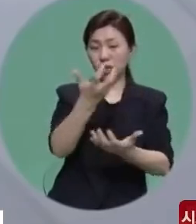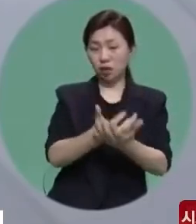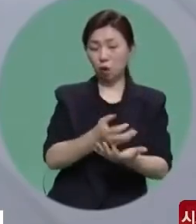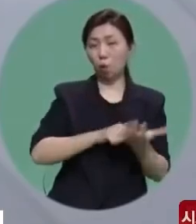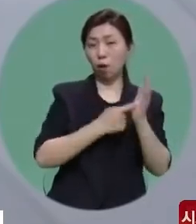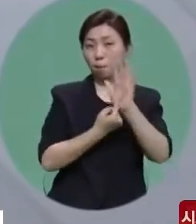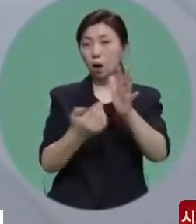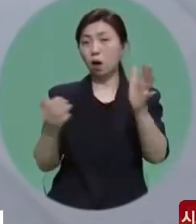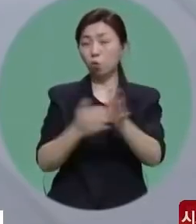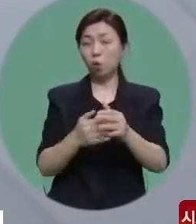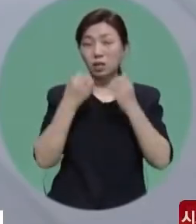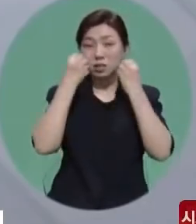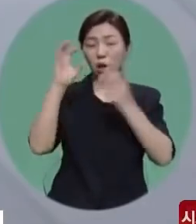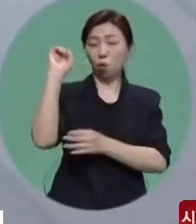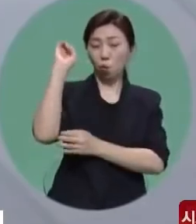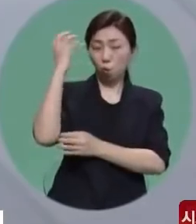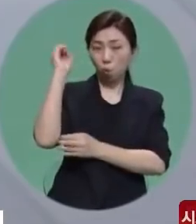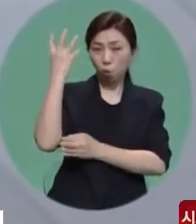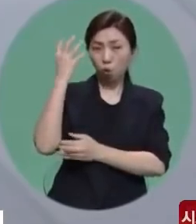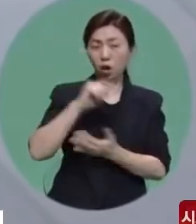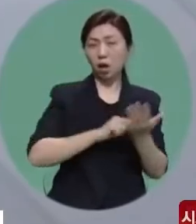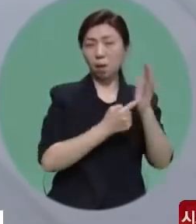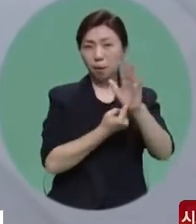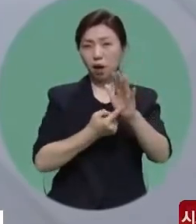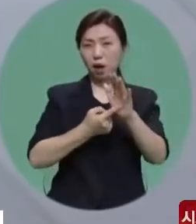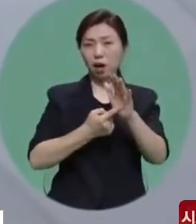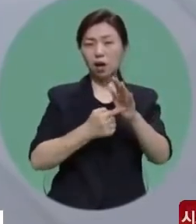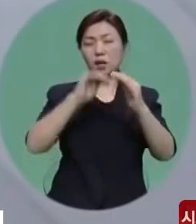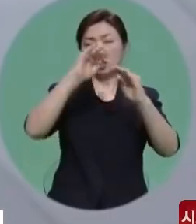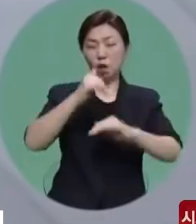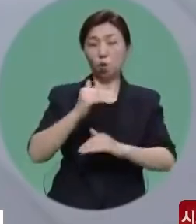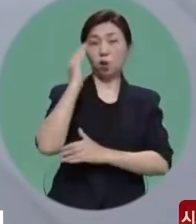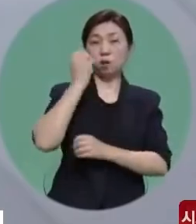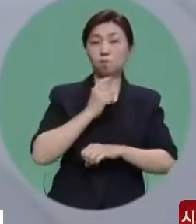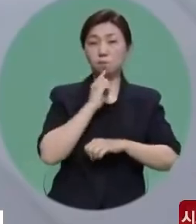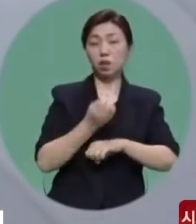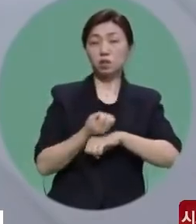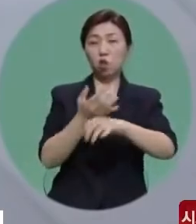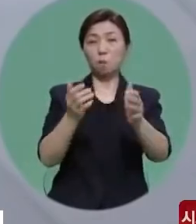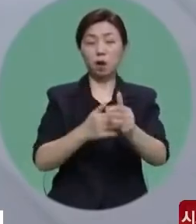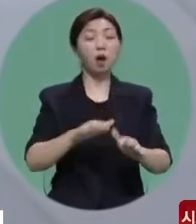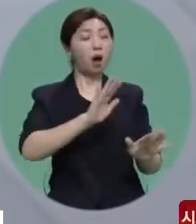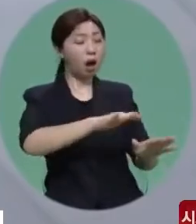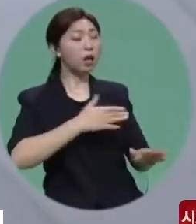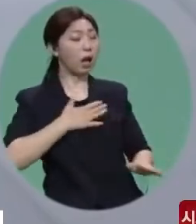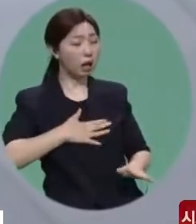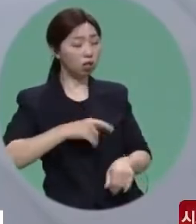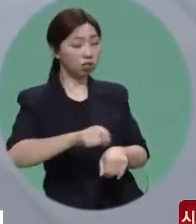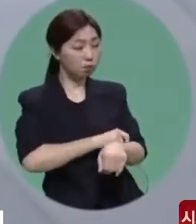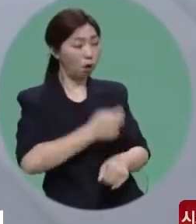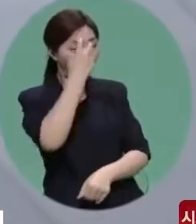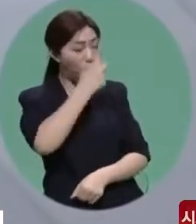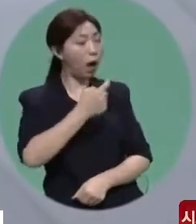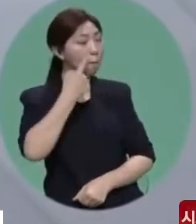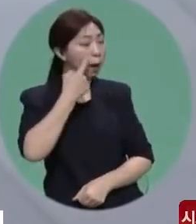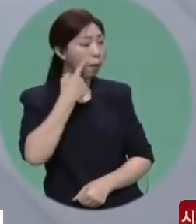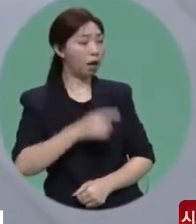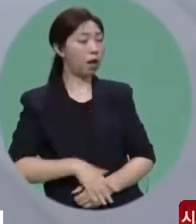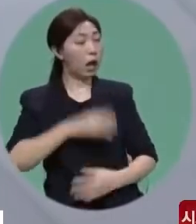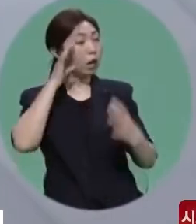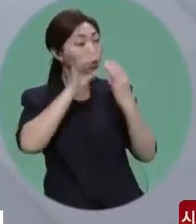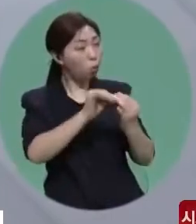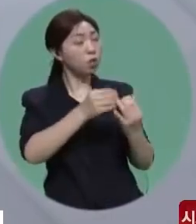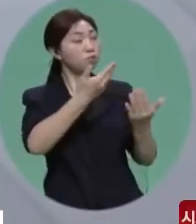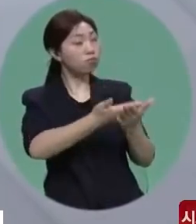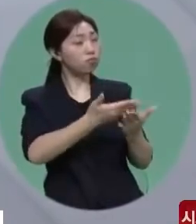새로 에 언론에 나온 것들을 지금 말씀을 드리는 겁니다 어머님 그래서 특검 하자고요 거기에다 동일한 아십니까 지금